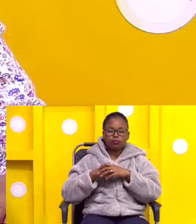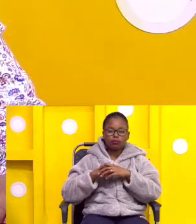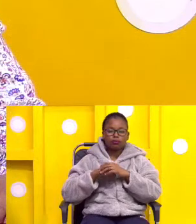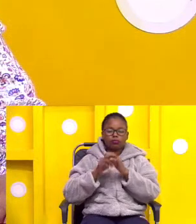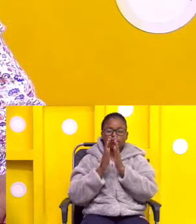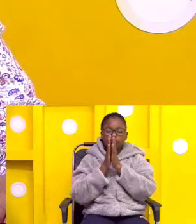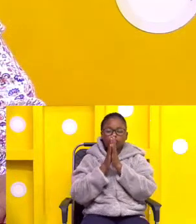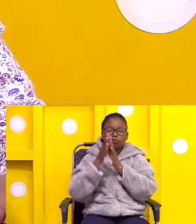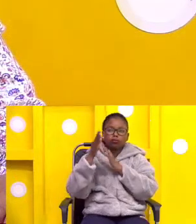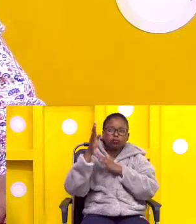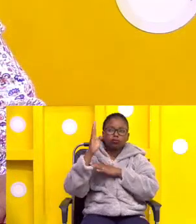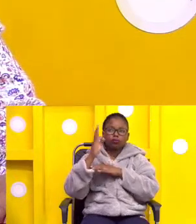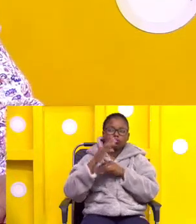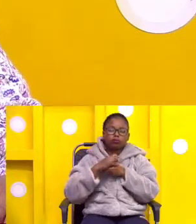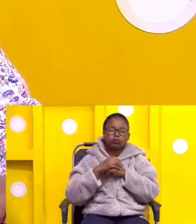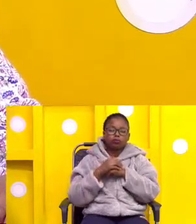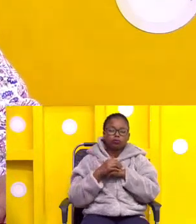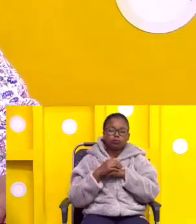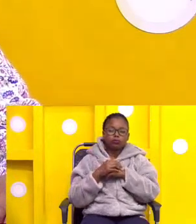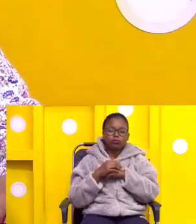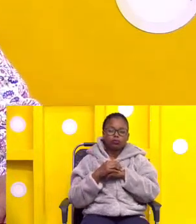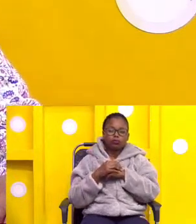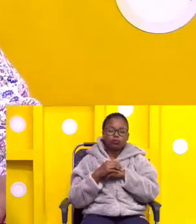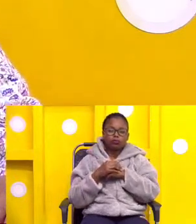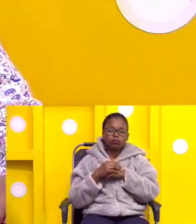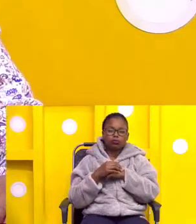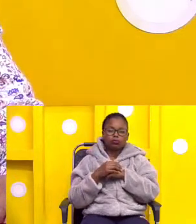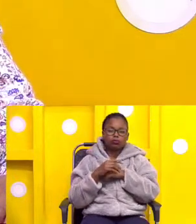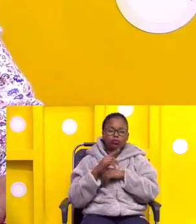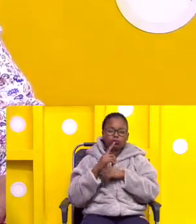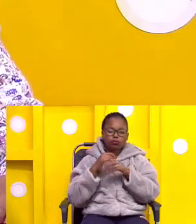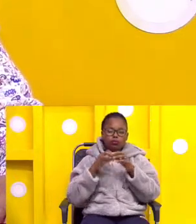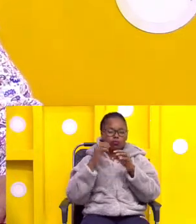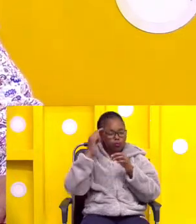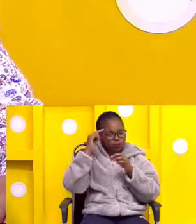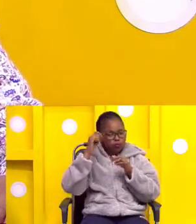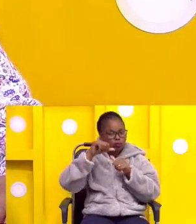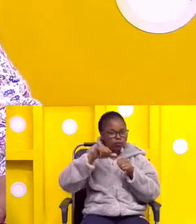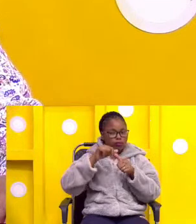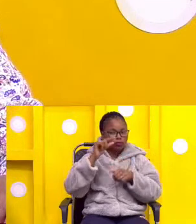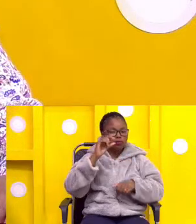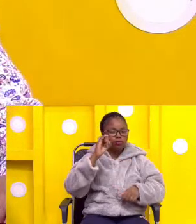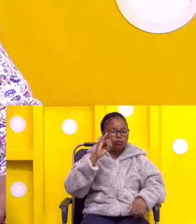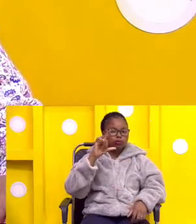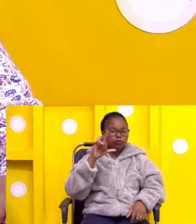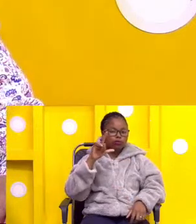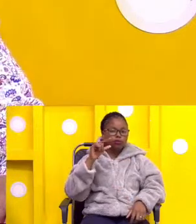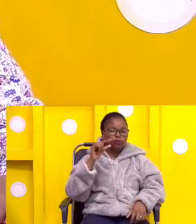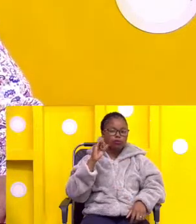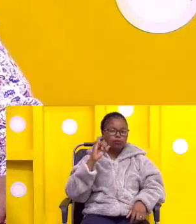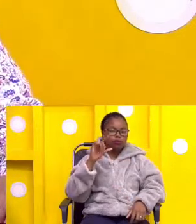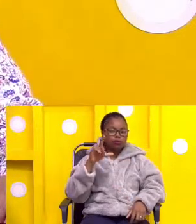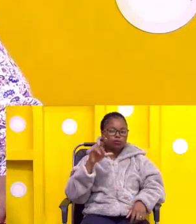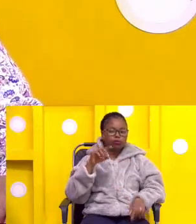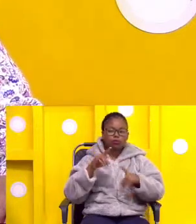mwathani arogocwo ta rĩu ngĩciria ũhoro wa girigiri na njirũ na nĩ mũndũ wekire wega mũndũ